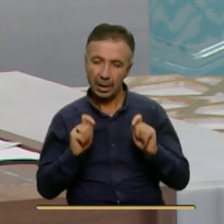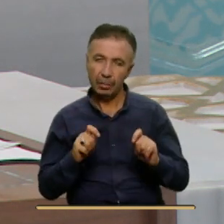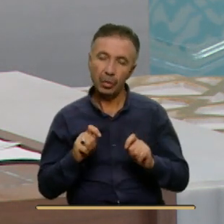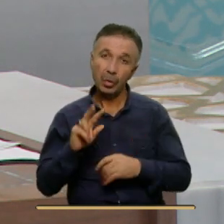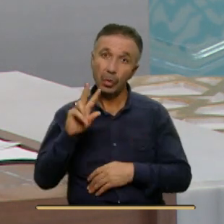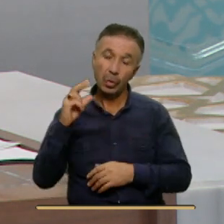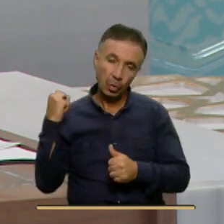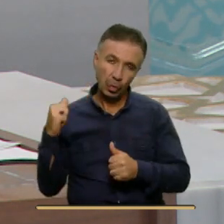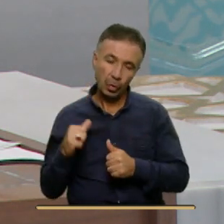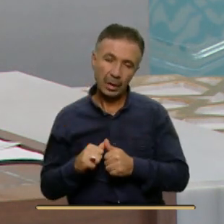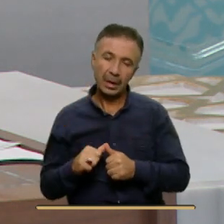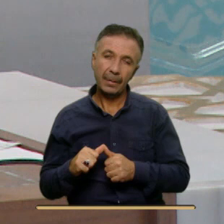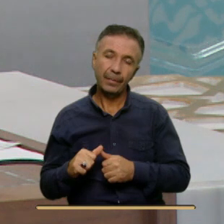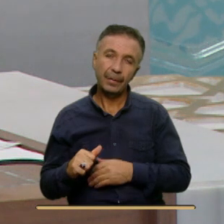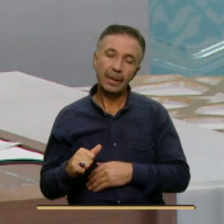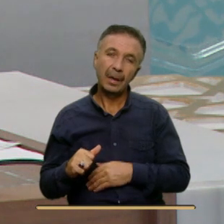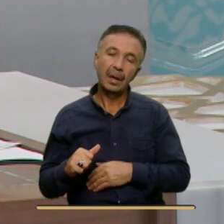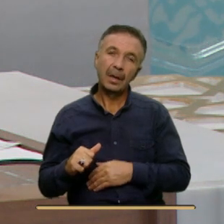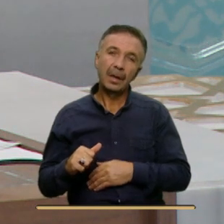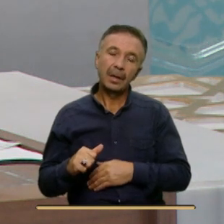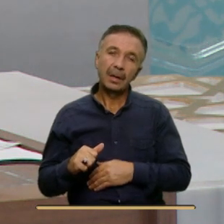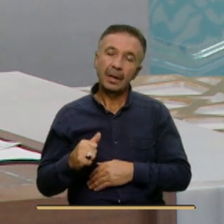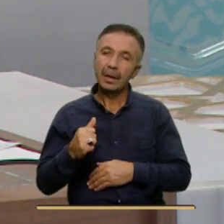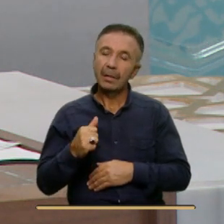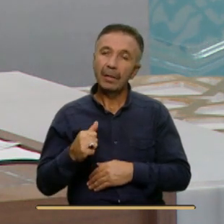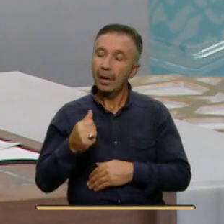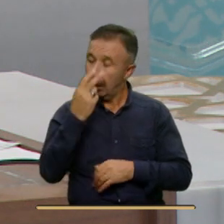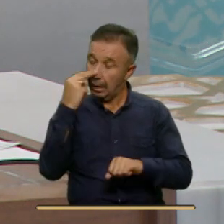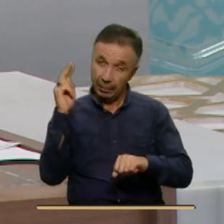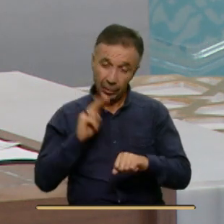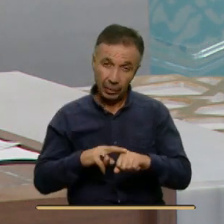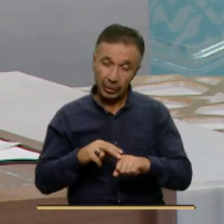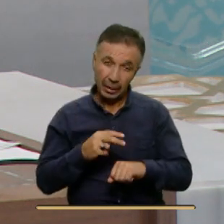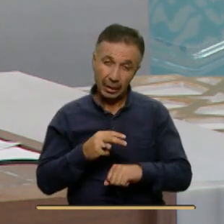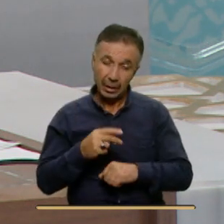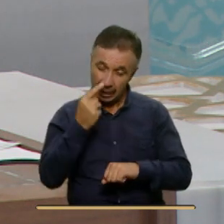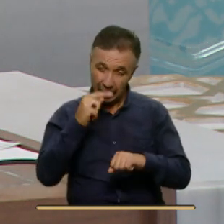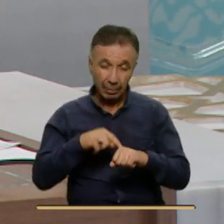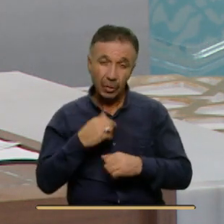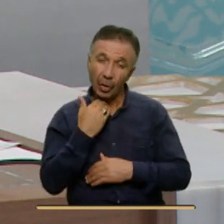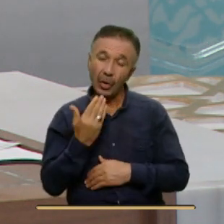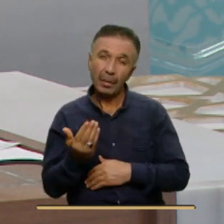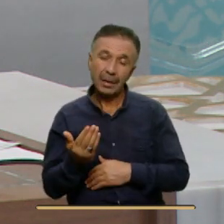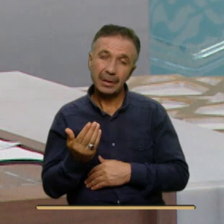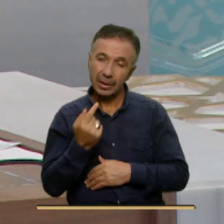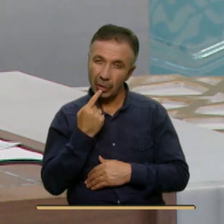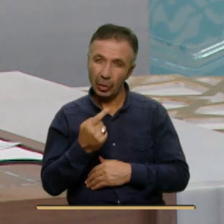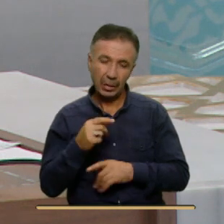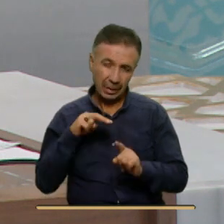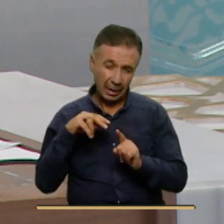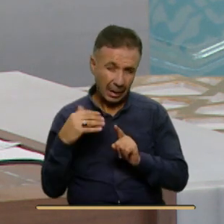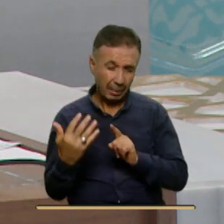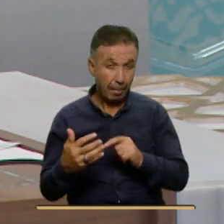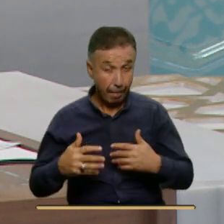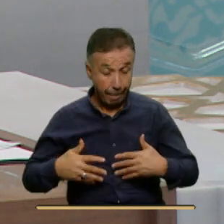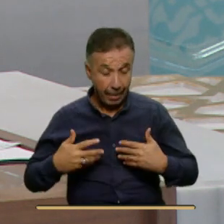buyuruyor, vallahi iman etmiş olmaz. Sahabe-i kiram efendilerimiz